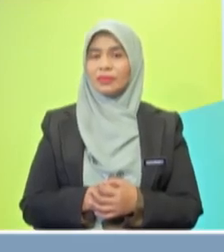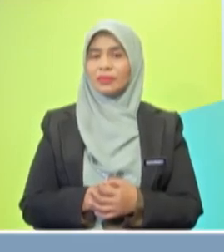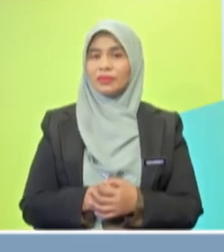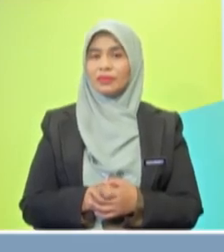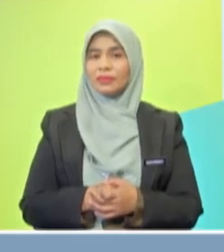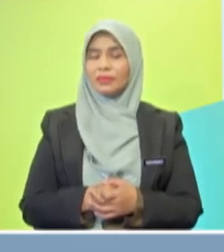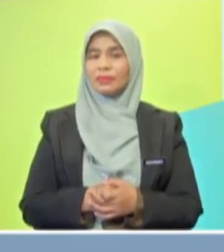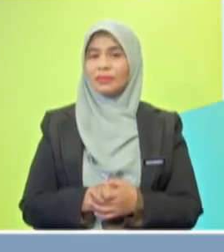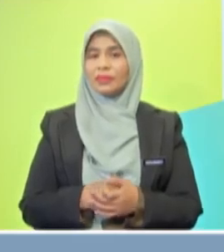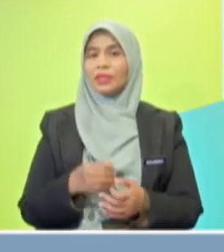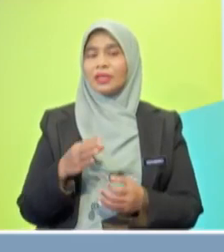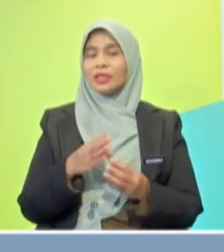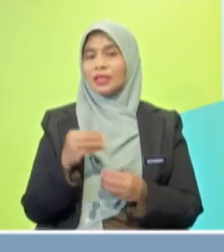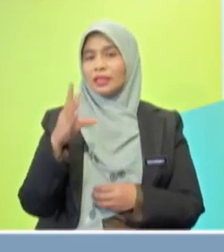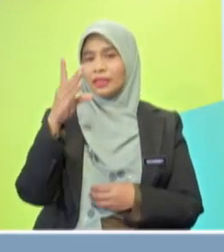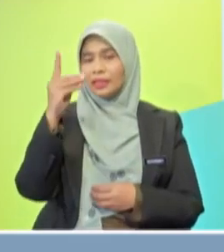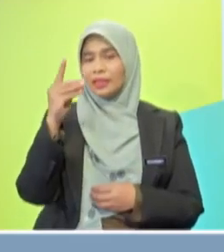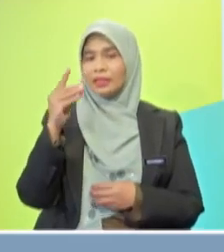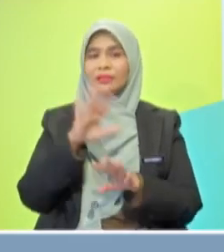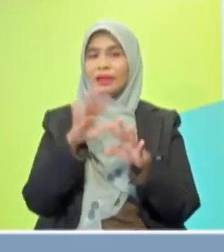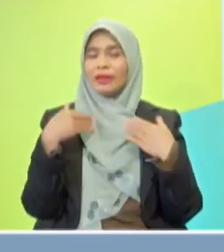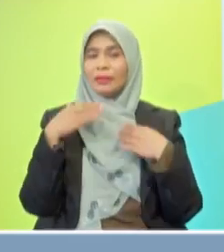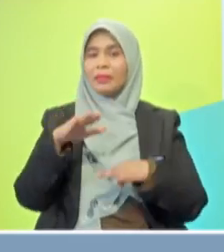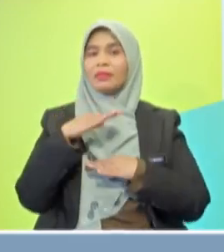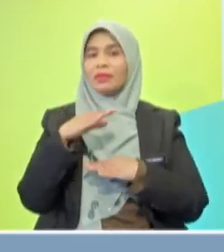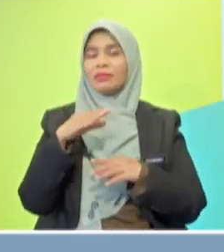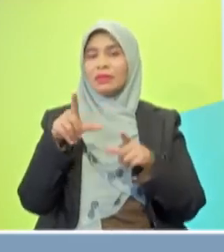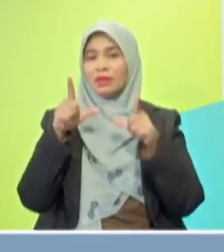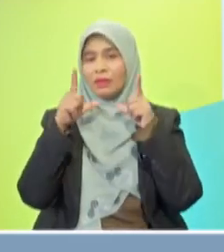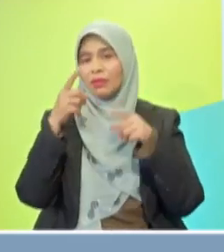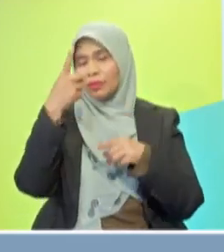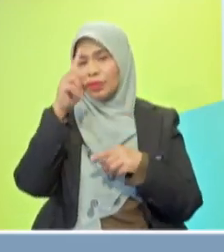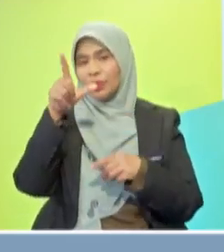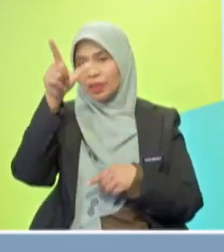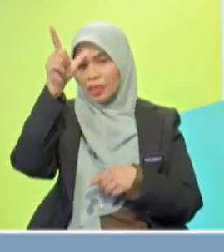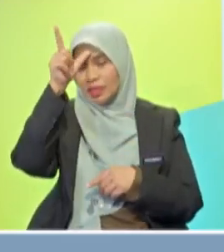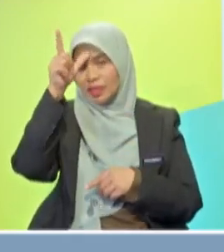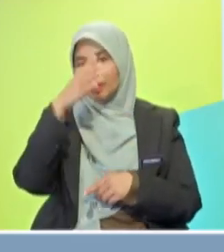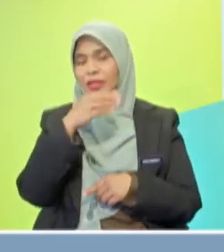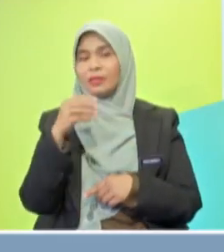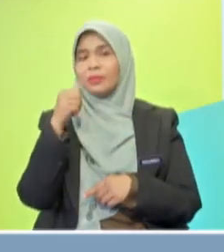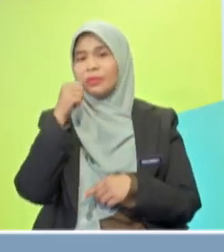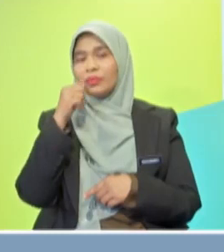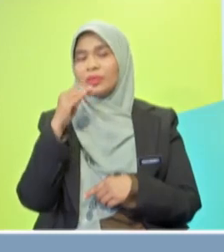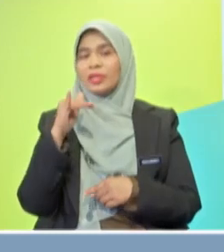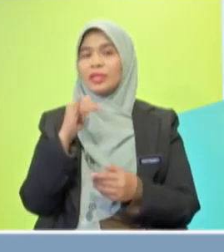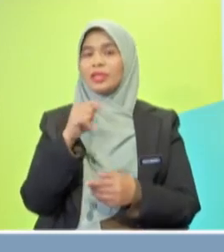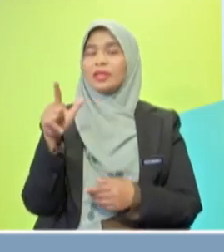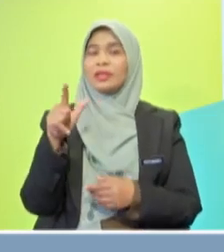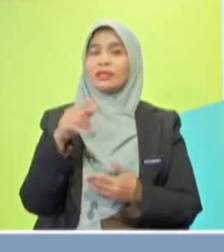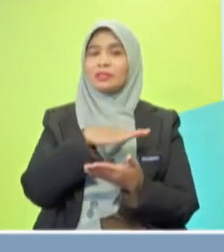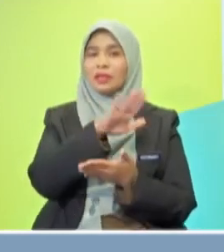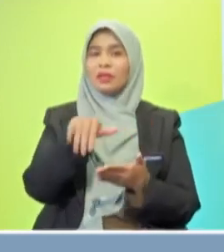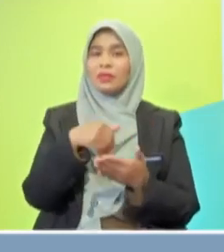muka dan tapak tangan. Dan D, tiada batasan aurat untuk lelaki, manakala aurat perempuan ialah seluruh muka dan tapak